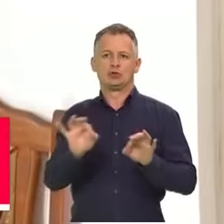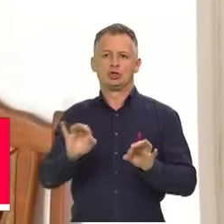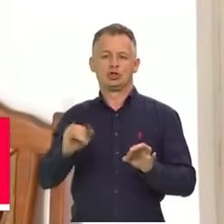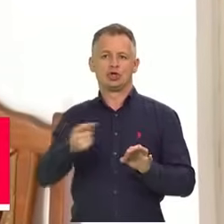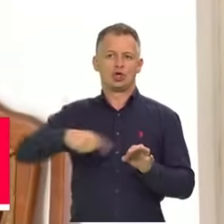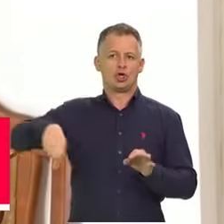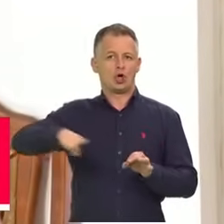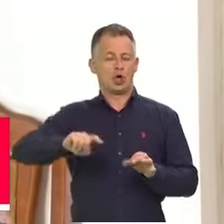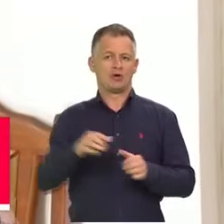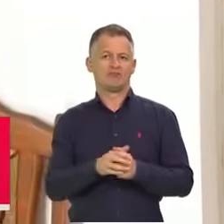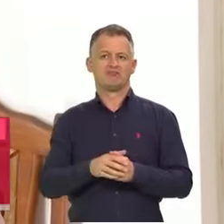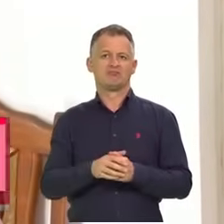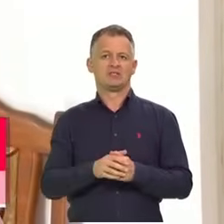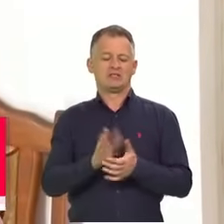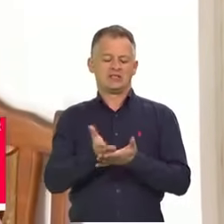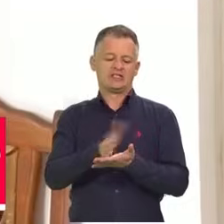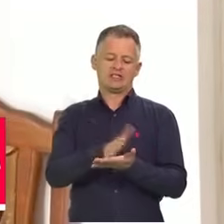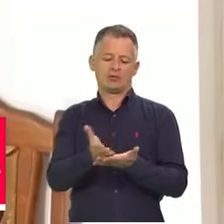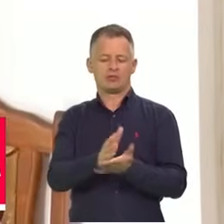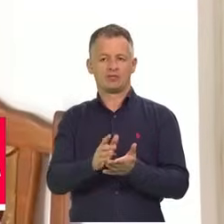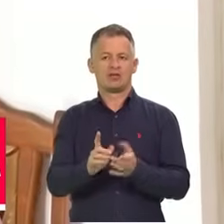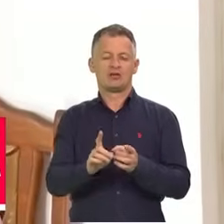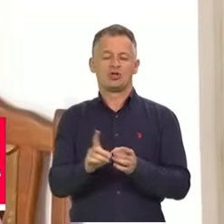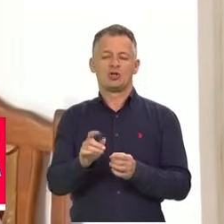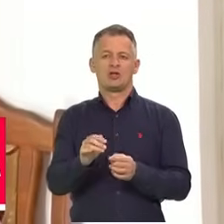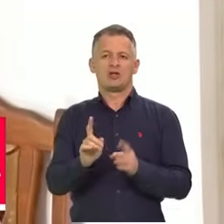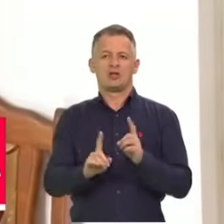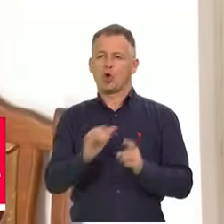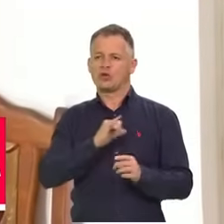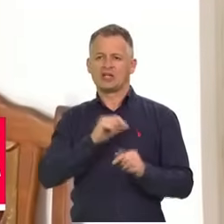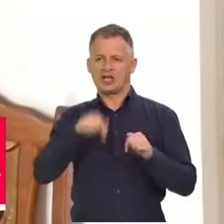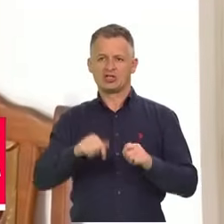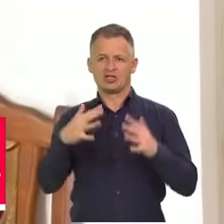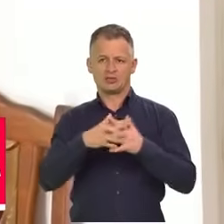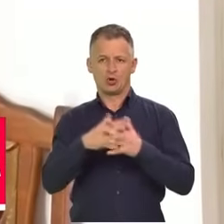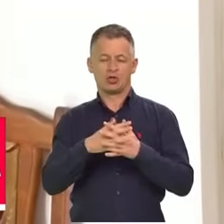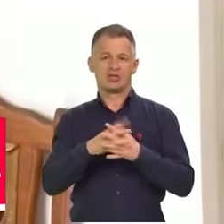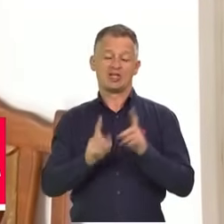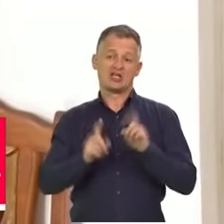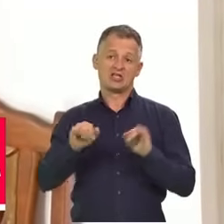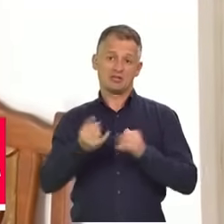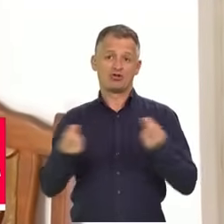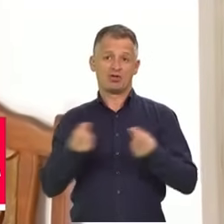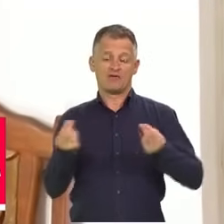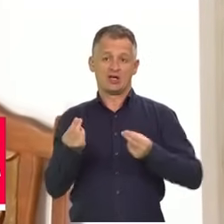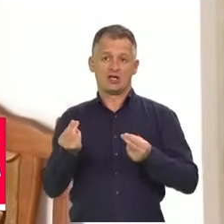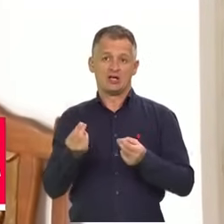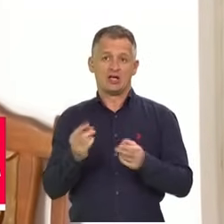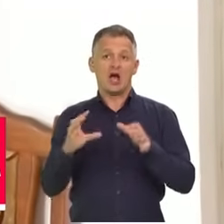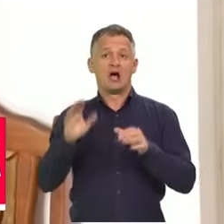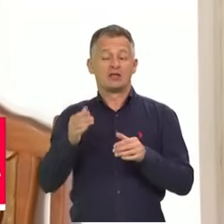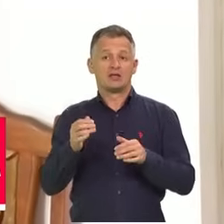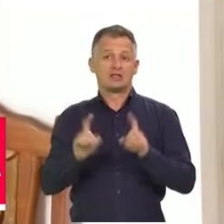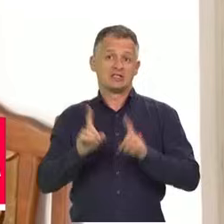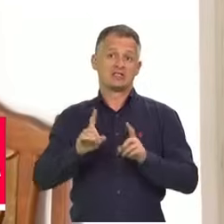dacă nu aici e războiul, dar când se întâmplă ceva cu care aveam